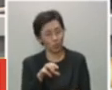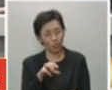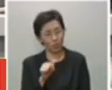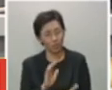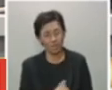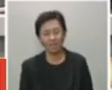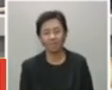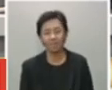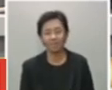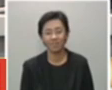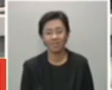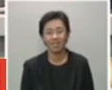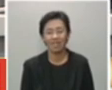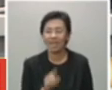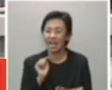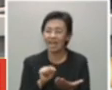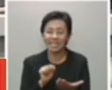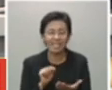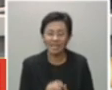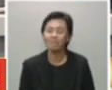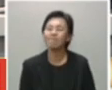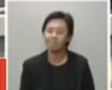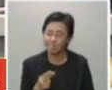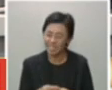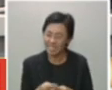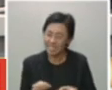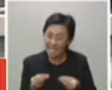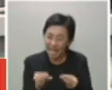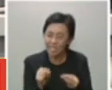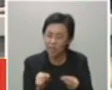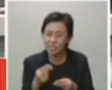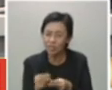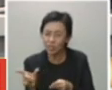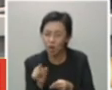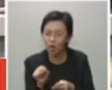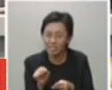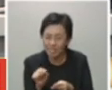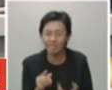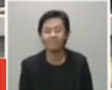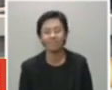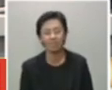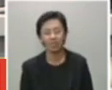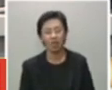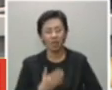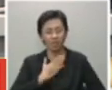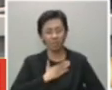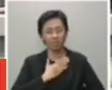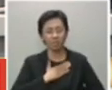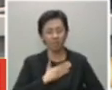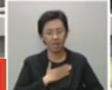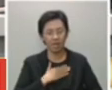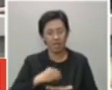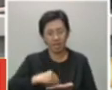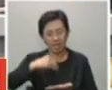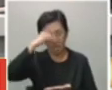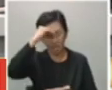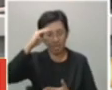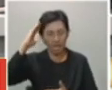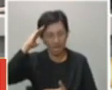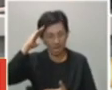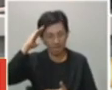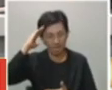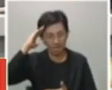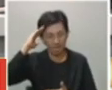เต็มสิบไม่หักเลยครับท่านเพราะฉะนั้นครับวันนี้ครับผมในฐานะนักเรียนเตรียมทหารรุ่นน้อง